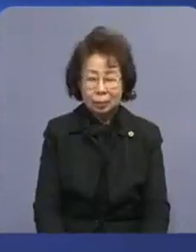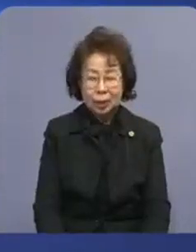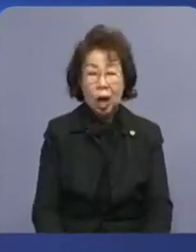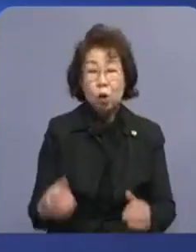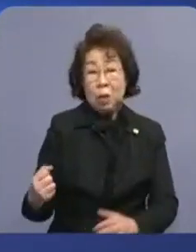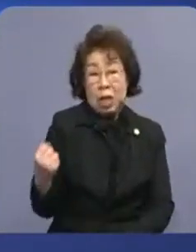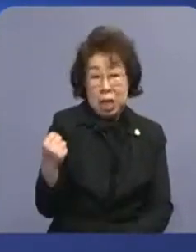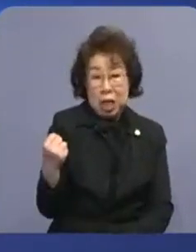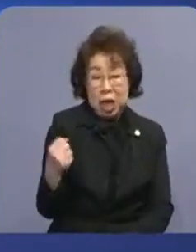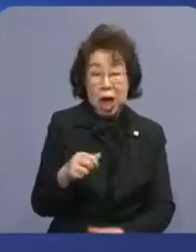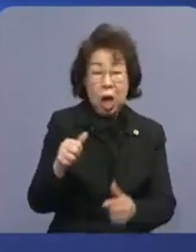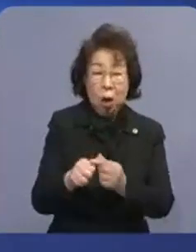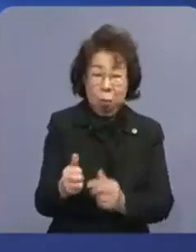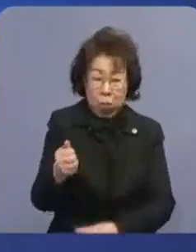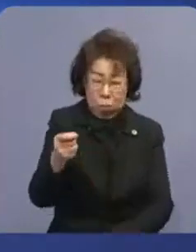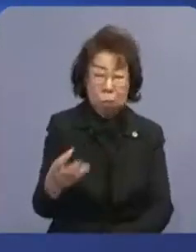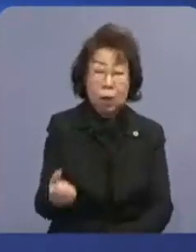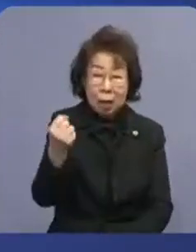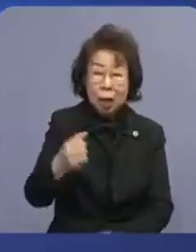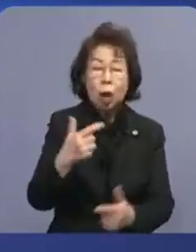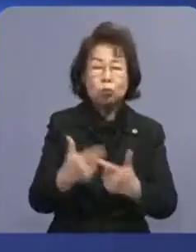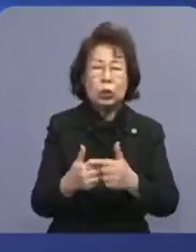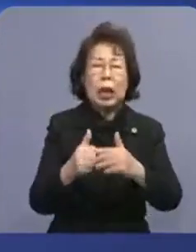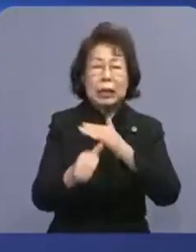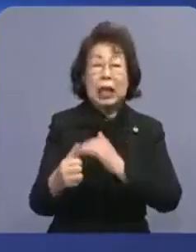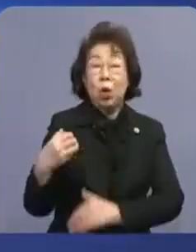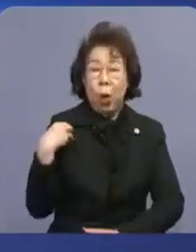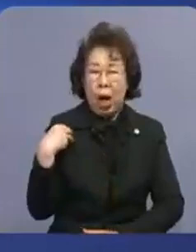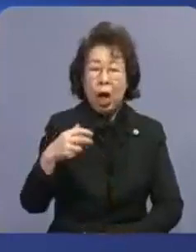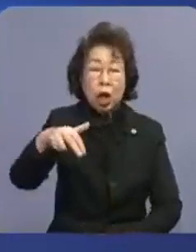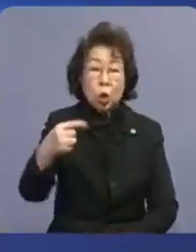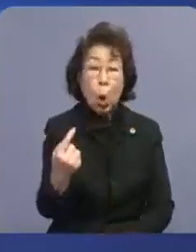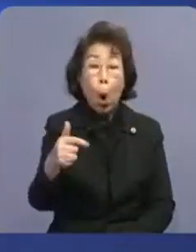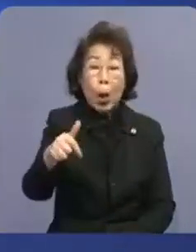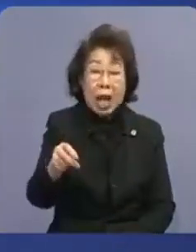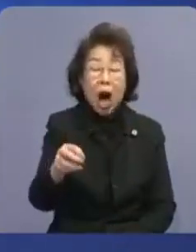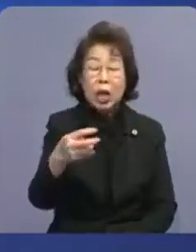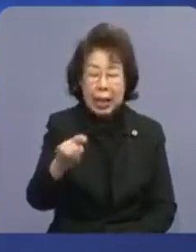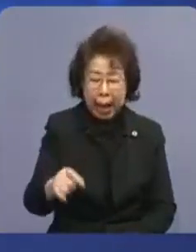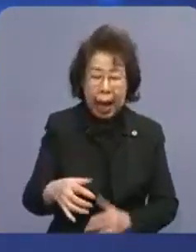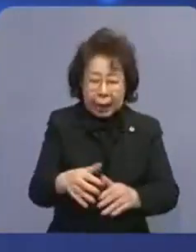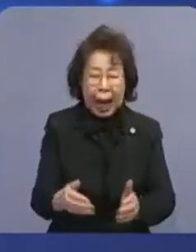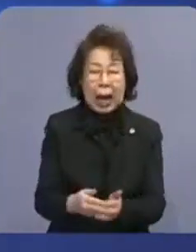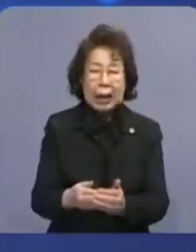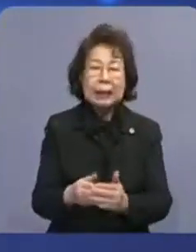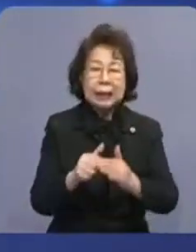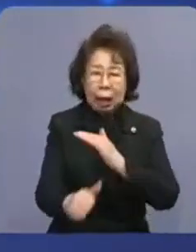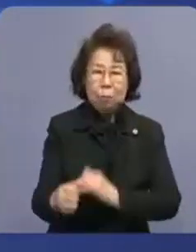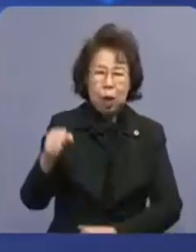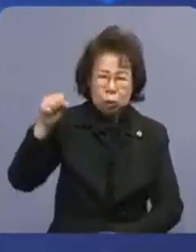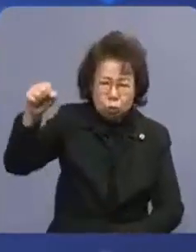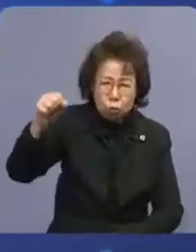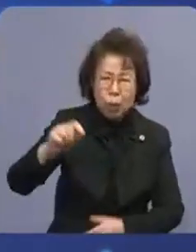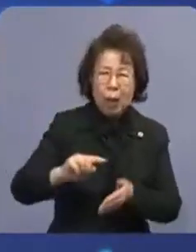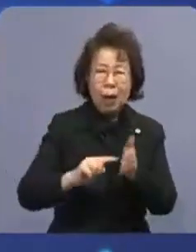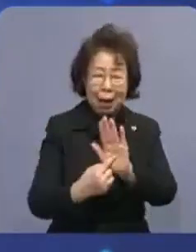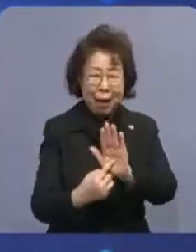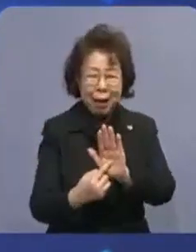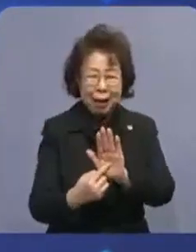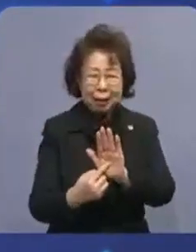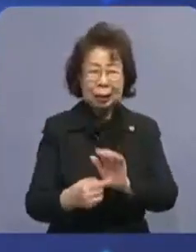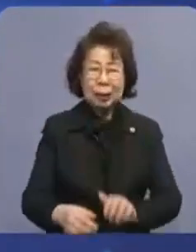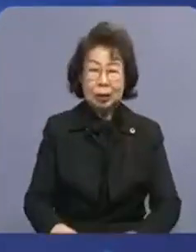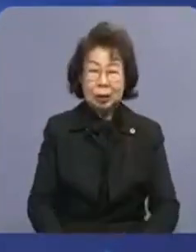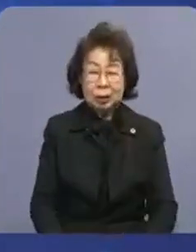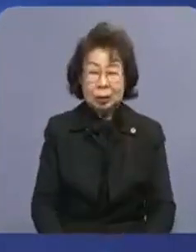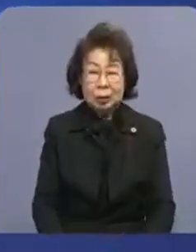국민의힘 5선 최다선의 부산시당 위원장인 조경태 의원이 당대표 출마를 선언하며 당권 경쟁에